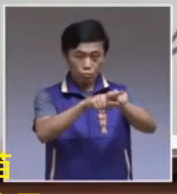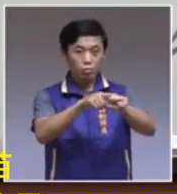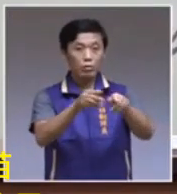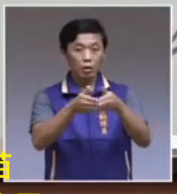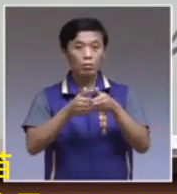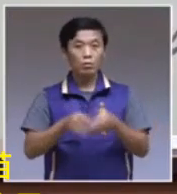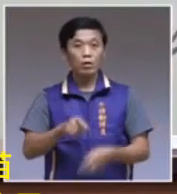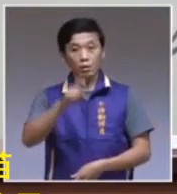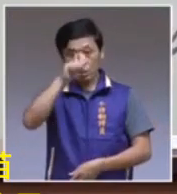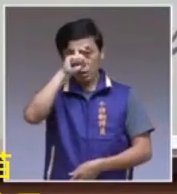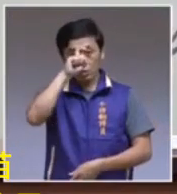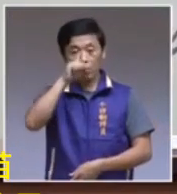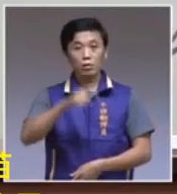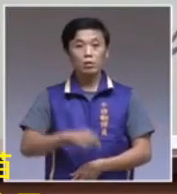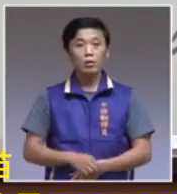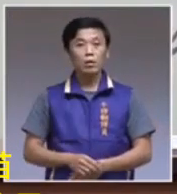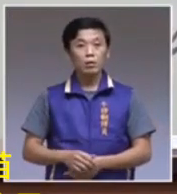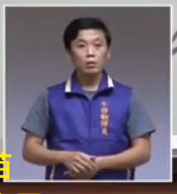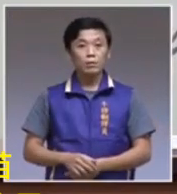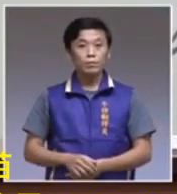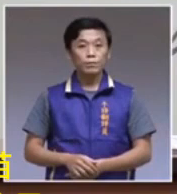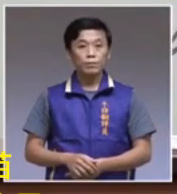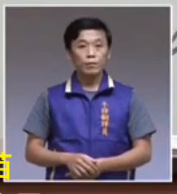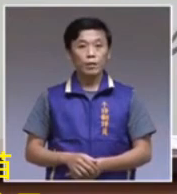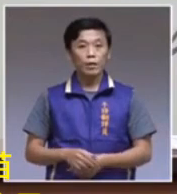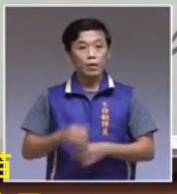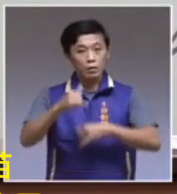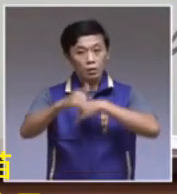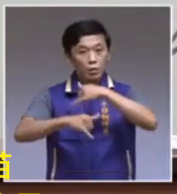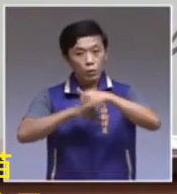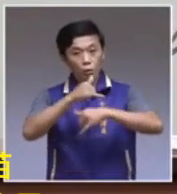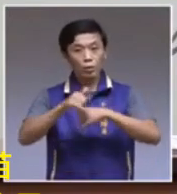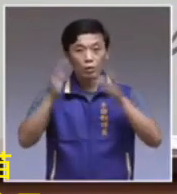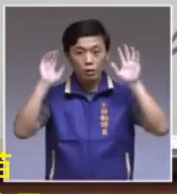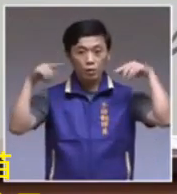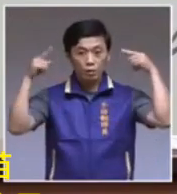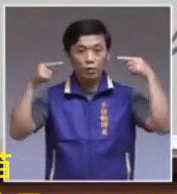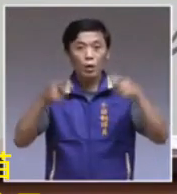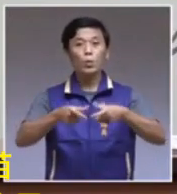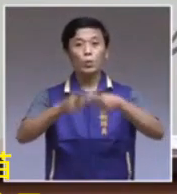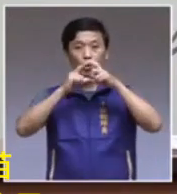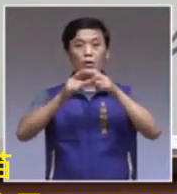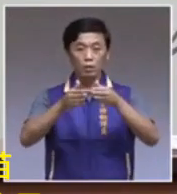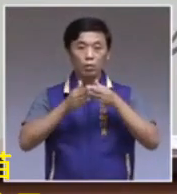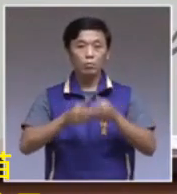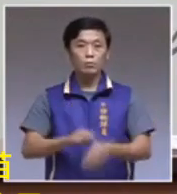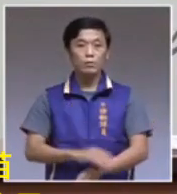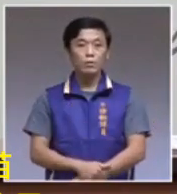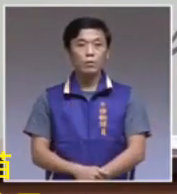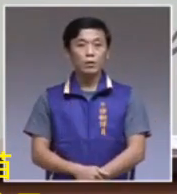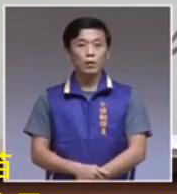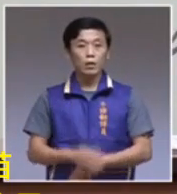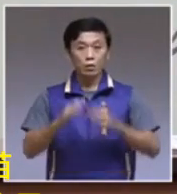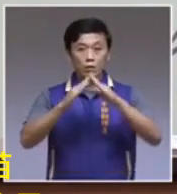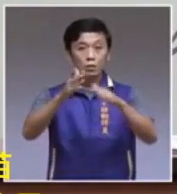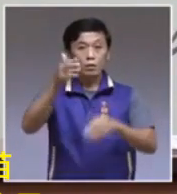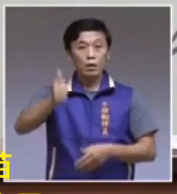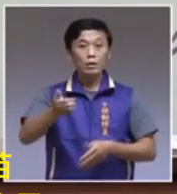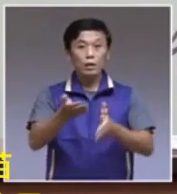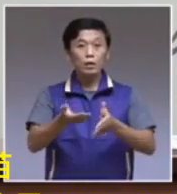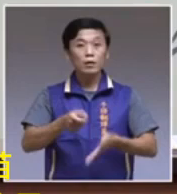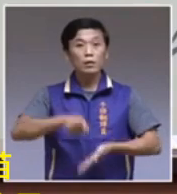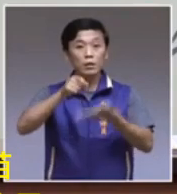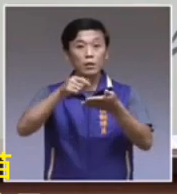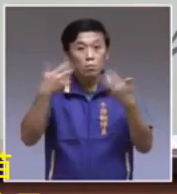尽快回到新的一个生活正常的一个形态，那市长刚刚其实也提到，